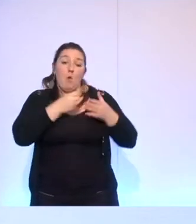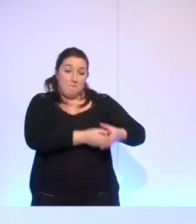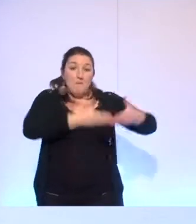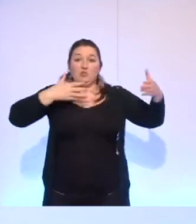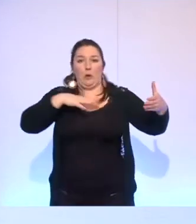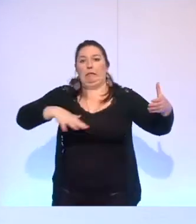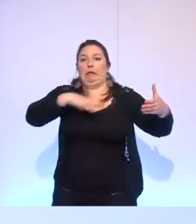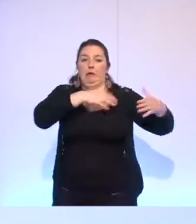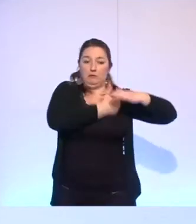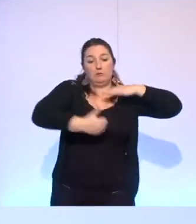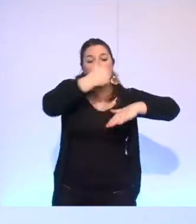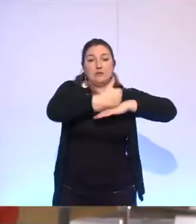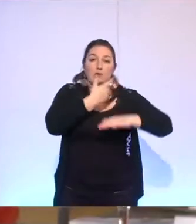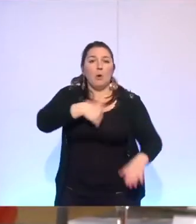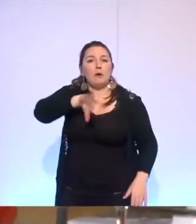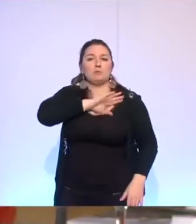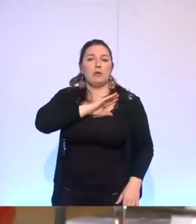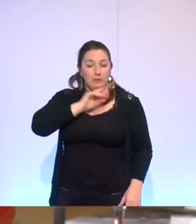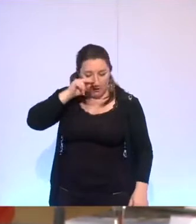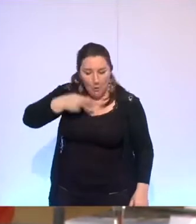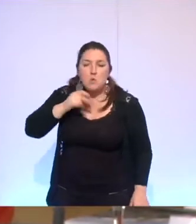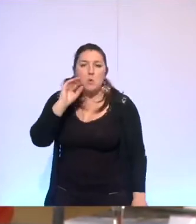que je suis conscient des responsabilités que cela impose.